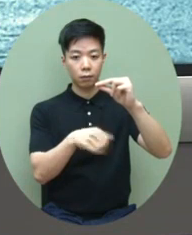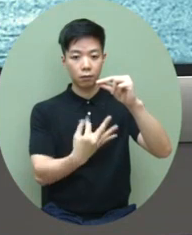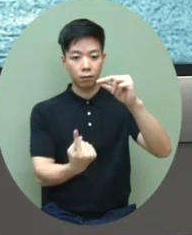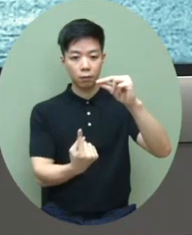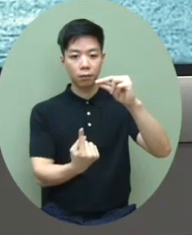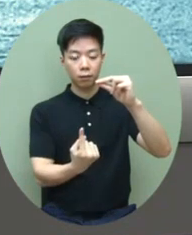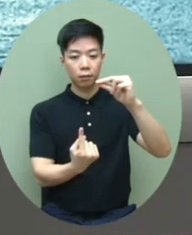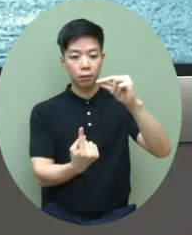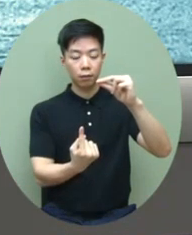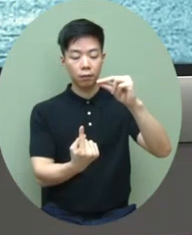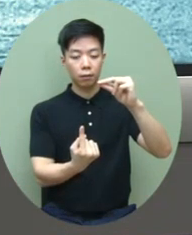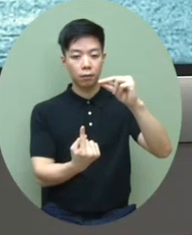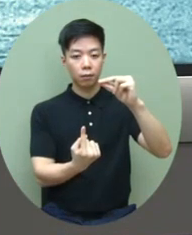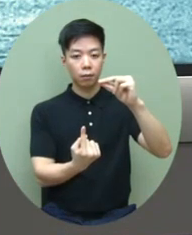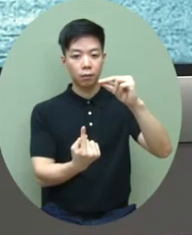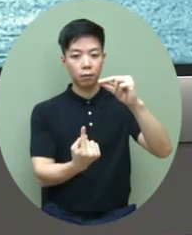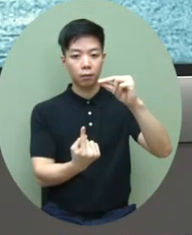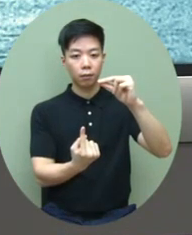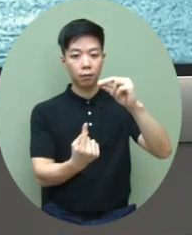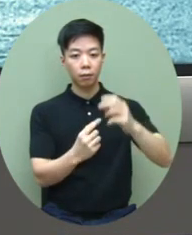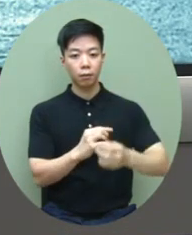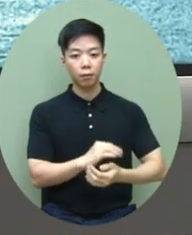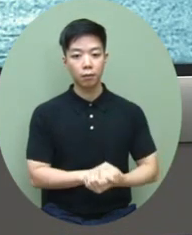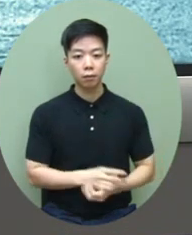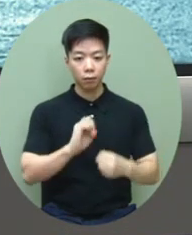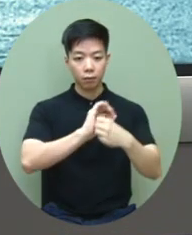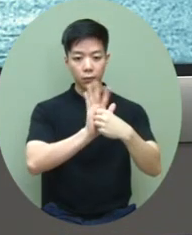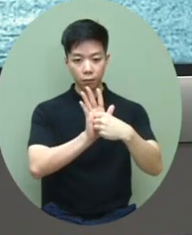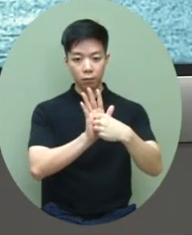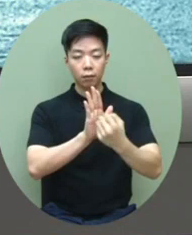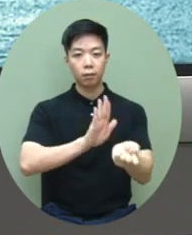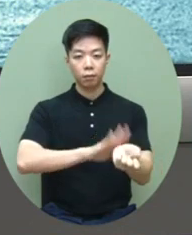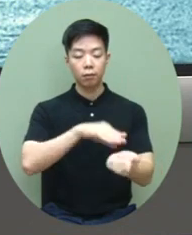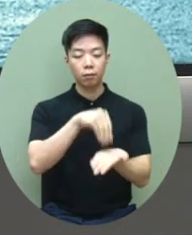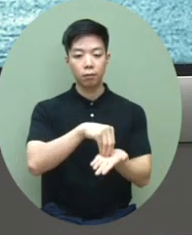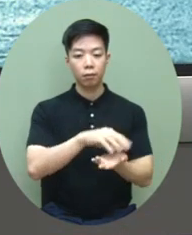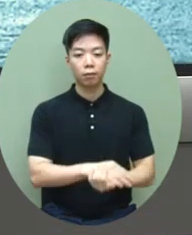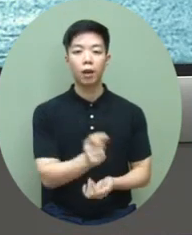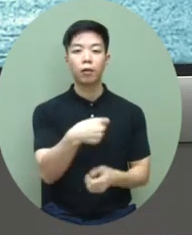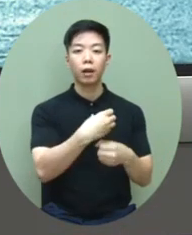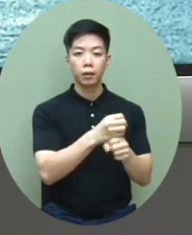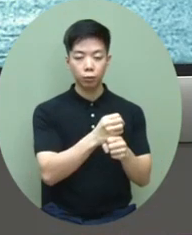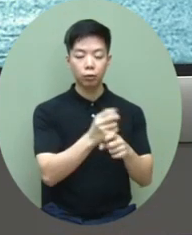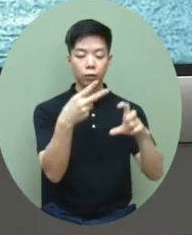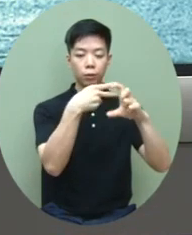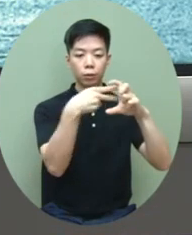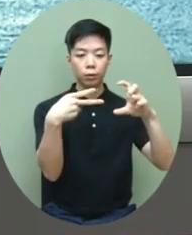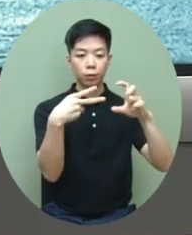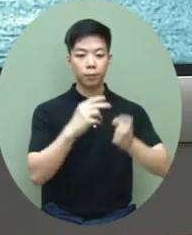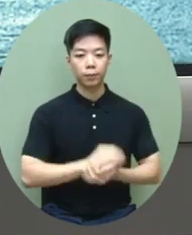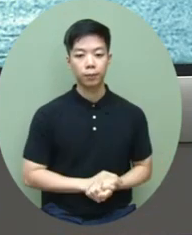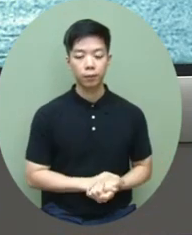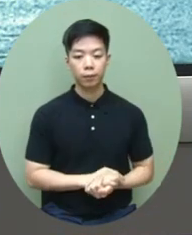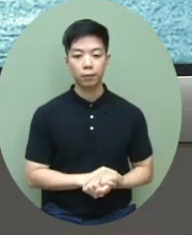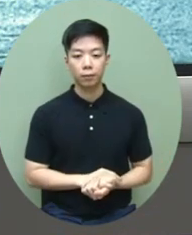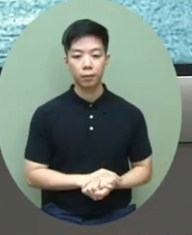7月31日咧嗰陣時就係新冠確診啦嚇。咁嗰陣時應該係快速測試確診嘅嚇，咁